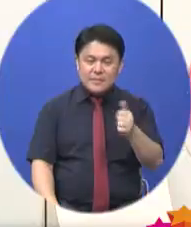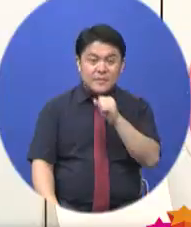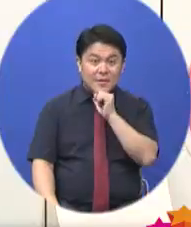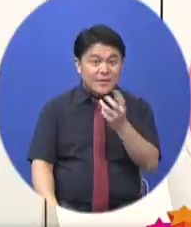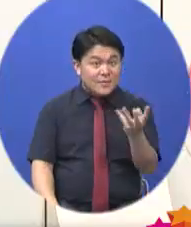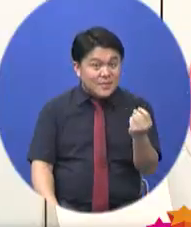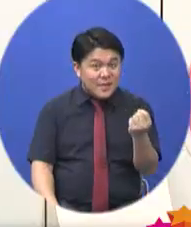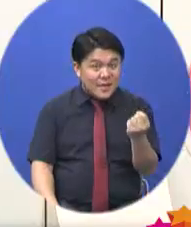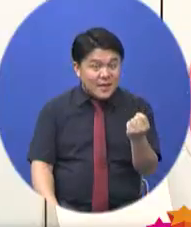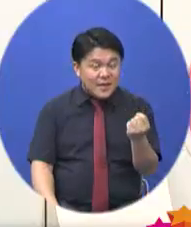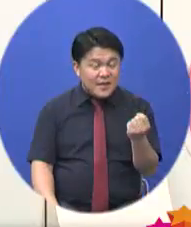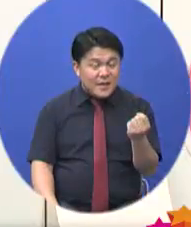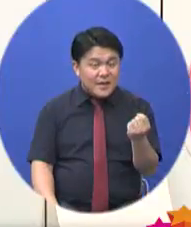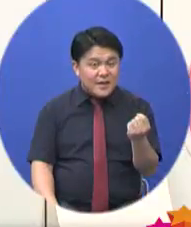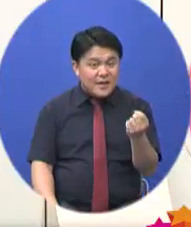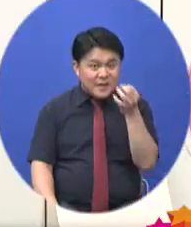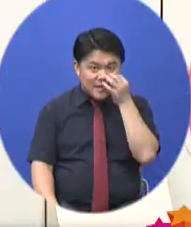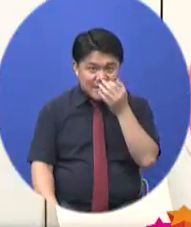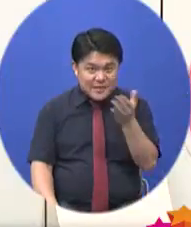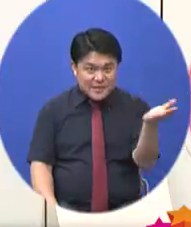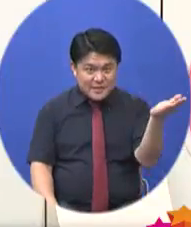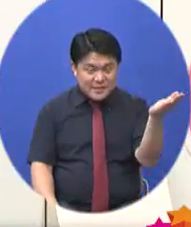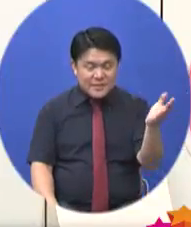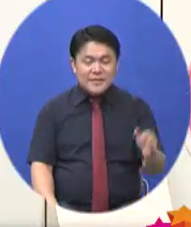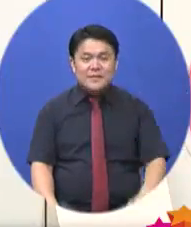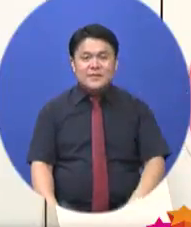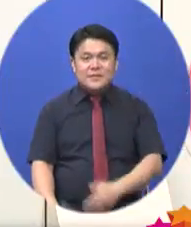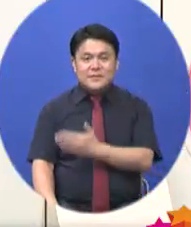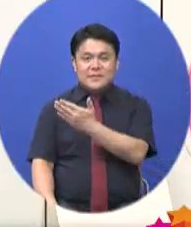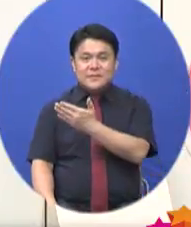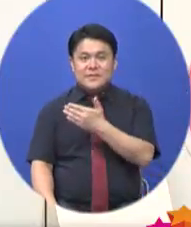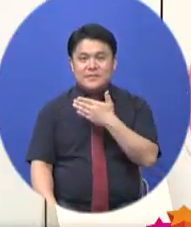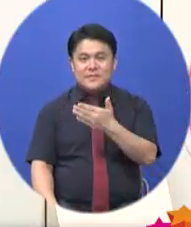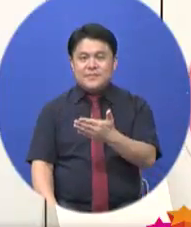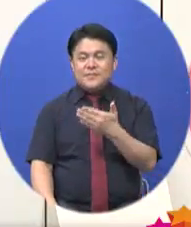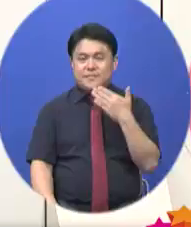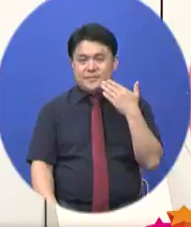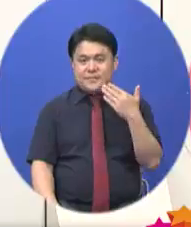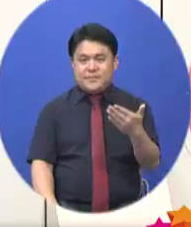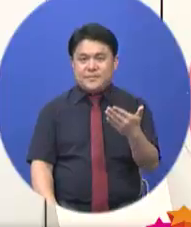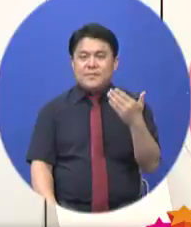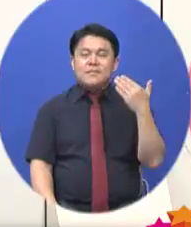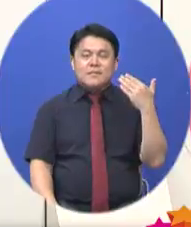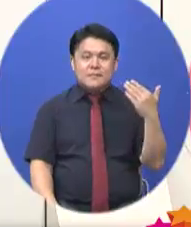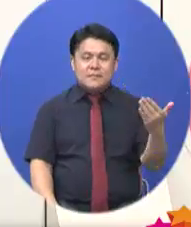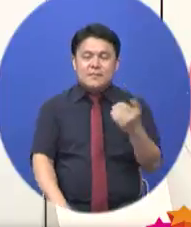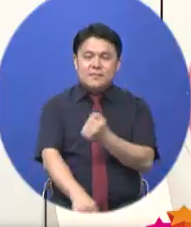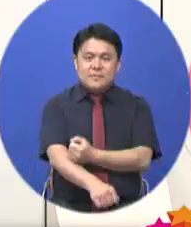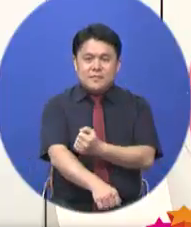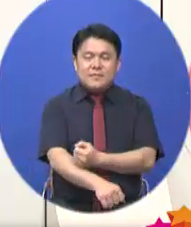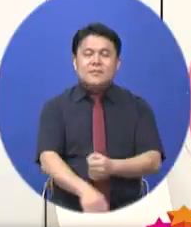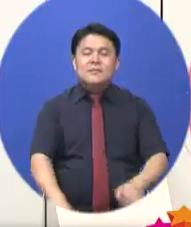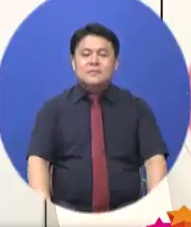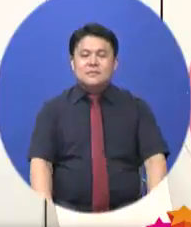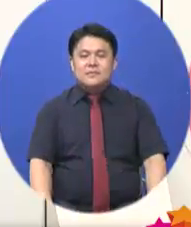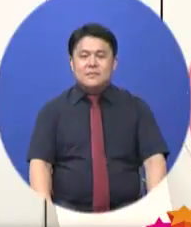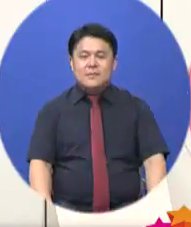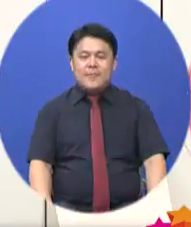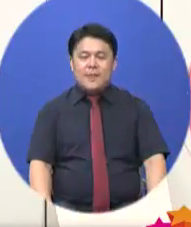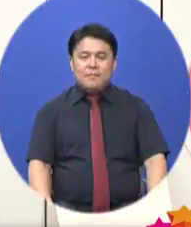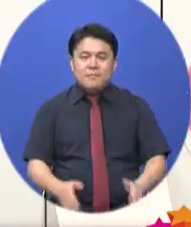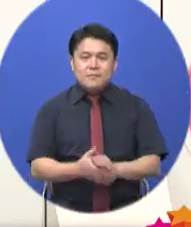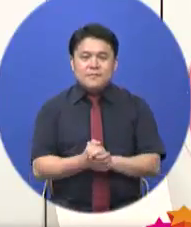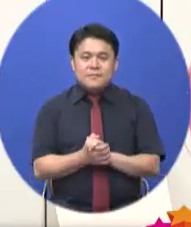과연 네. 점수를 어떨까요? 점수입니다. 9점, 9점, 9점, 9점. 수고하셨습니다.